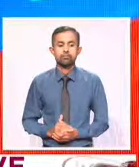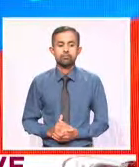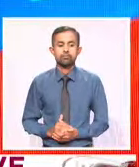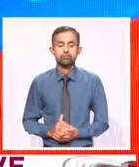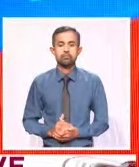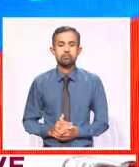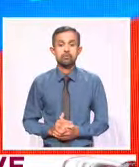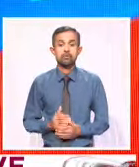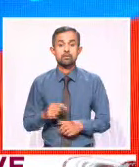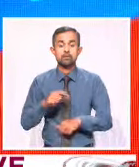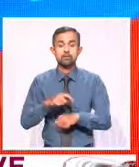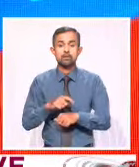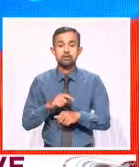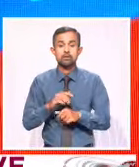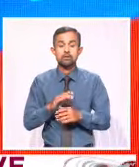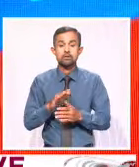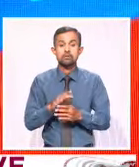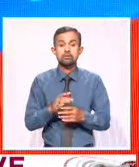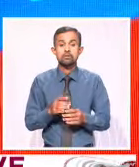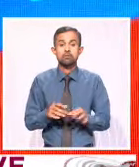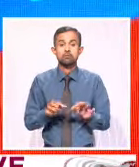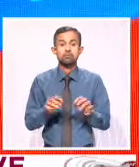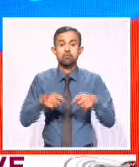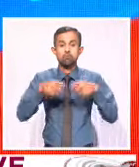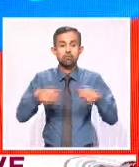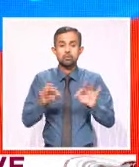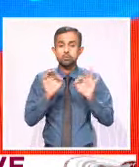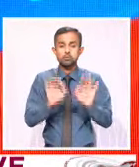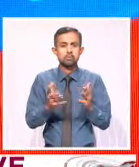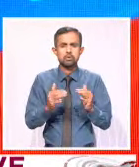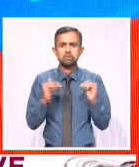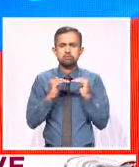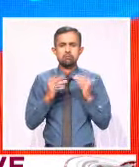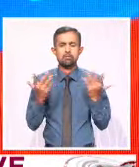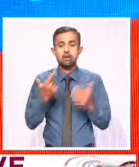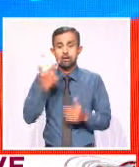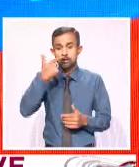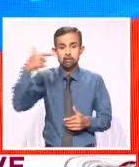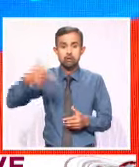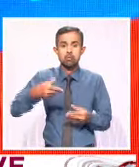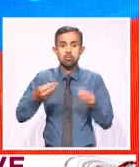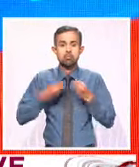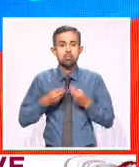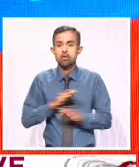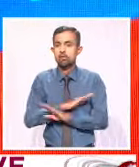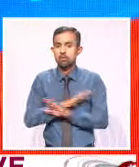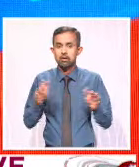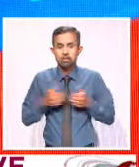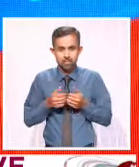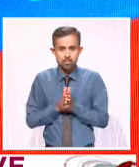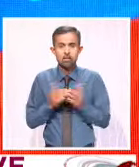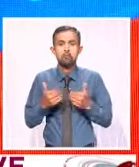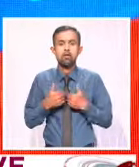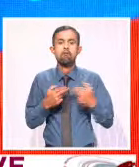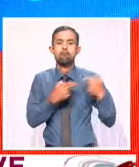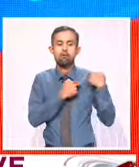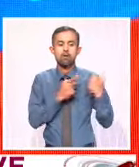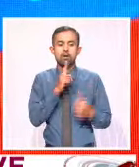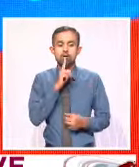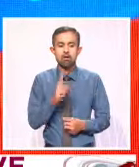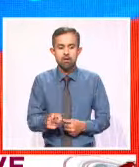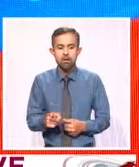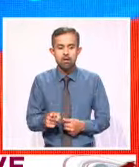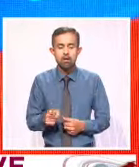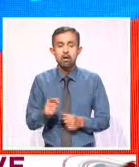කිසිදු අවස්ථාවක පිරිවිතරයන්ට නොගැලපෙන හෝ නොසෑදෙන ඉන්ධන ගොඩබෑමක් සිදු නොකරන බව තමන් වගකීමෙන් ප්‍රකාශ කරන